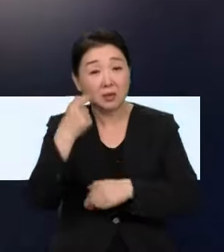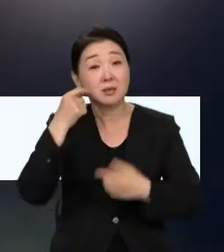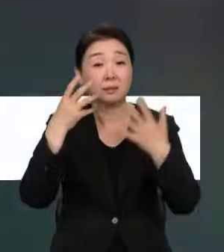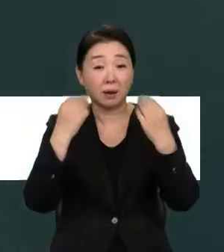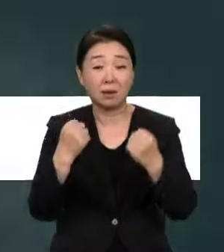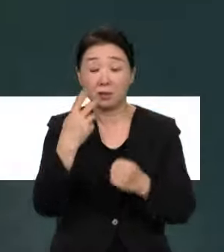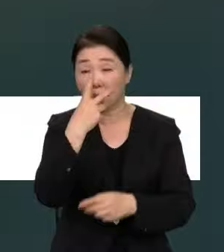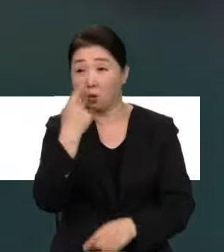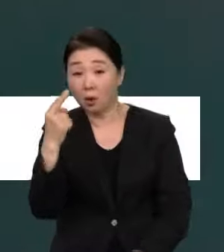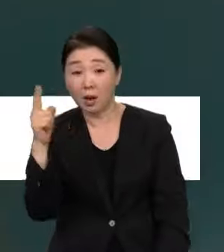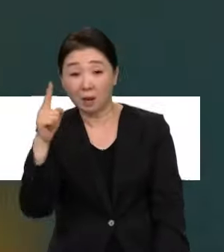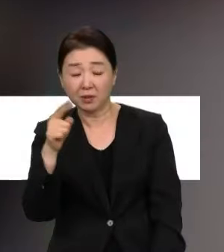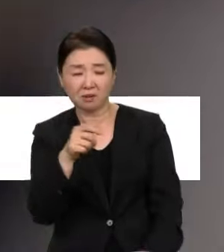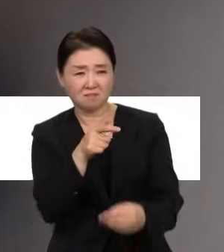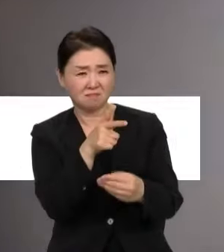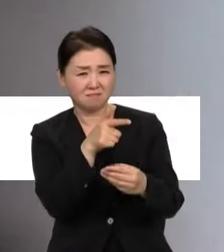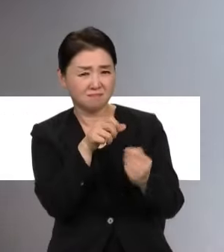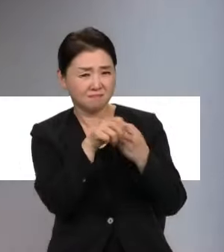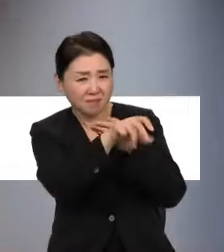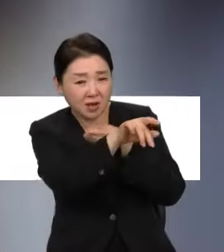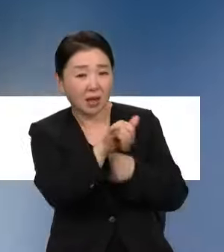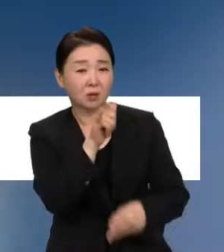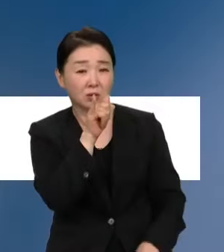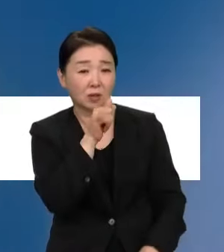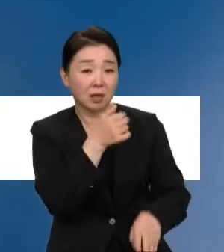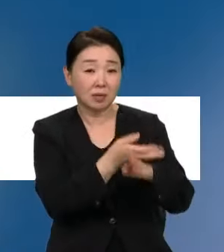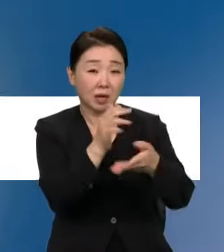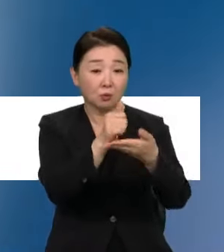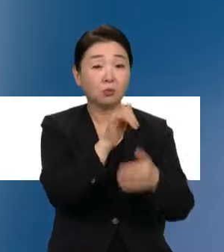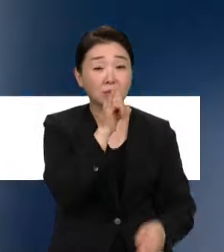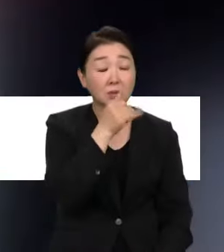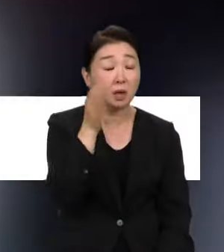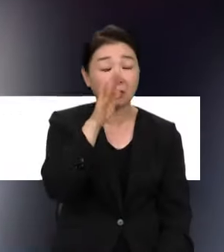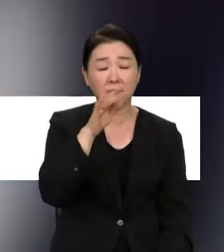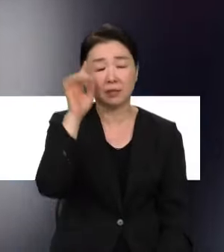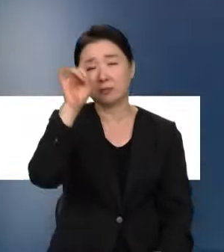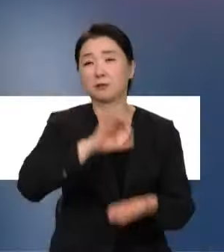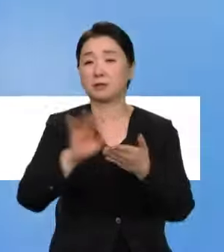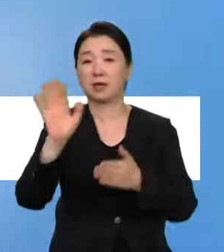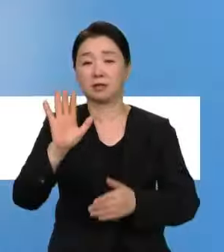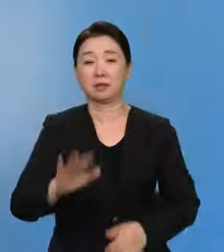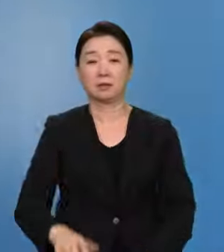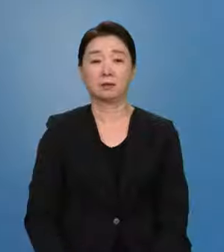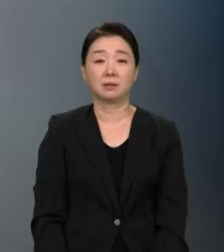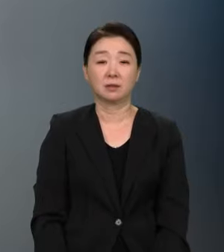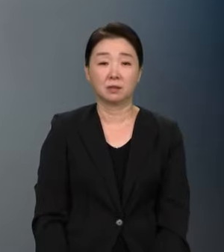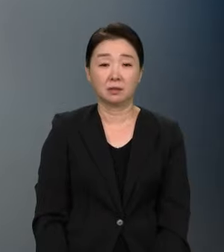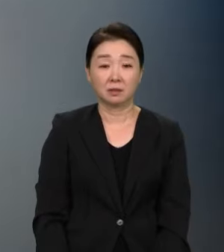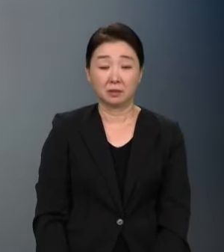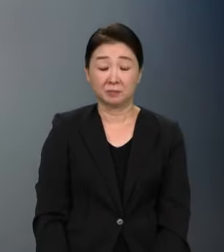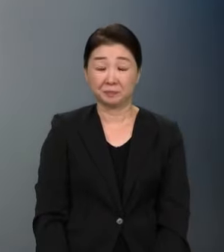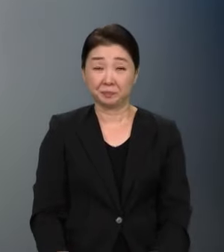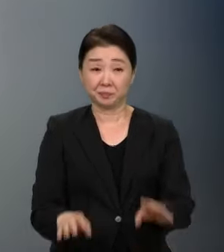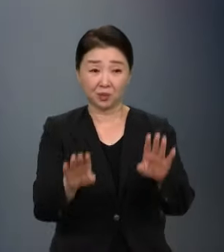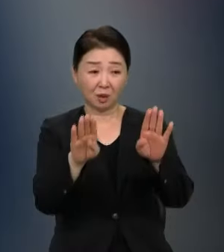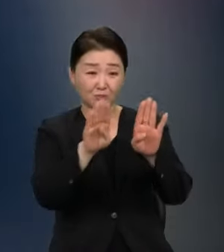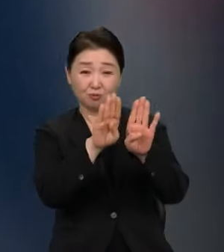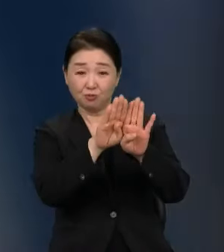경호원이 갑자기 레이저를 쏩니다. 주변에 다른 손님들도 있지만 아랑곳하지 않습니다. 게이트까지